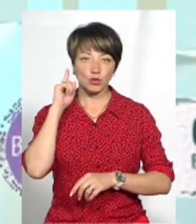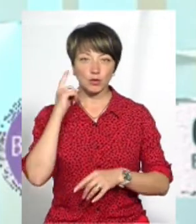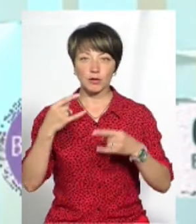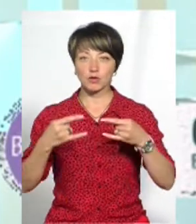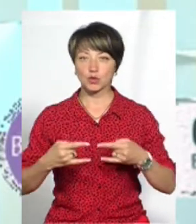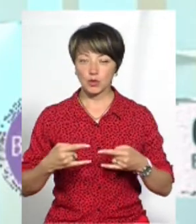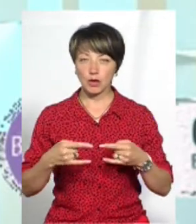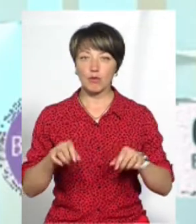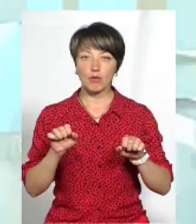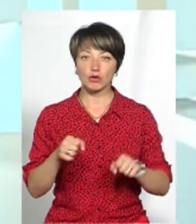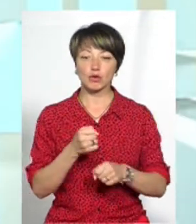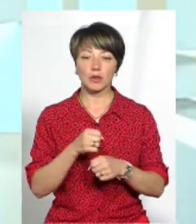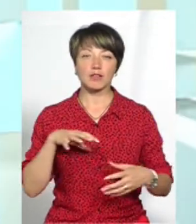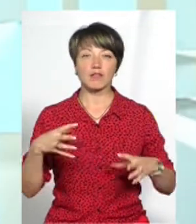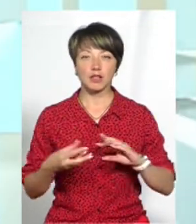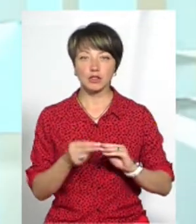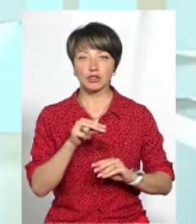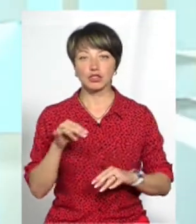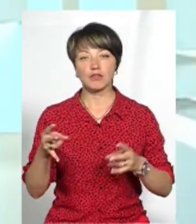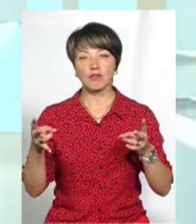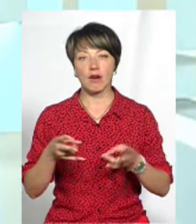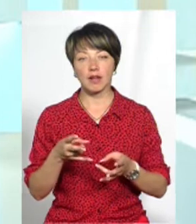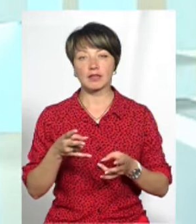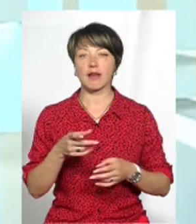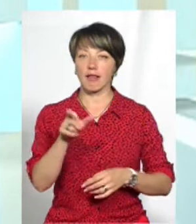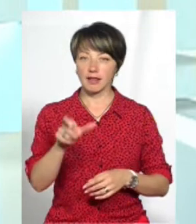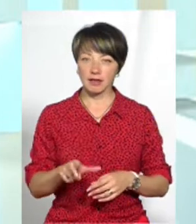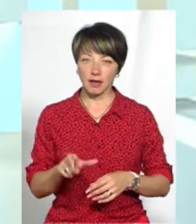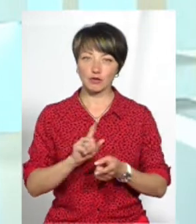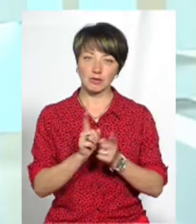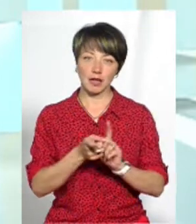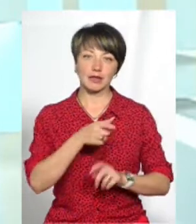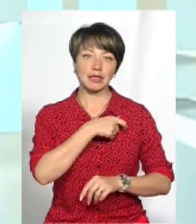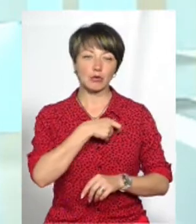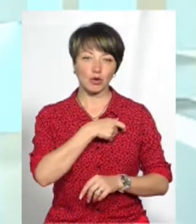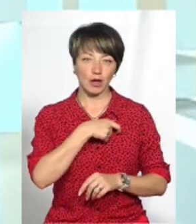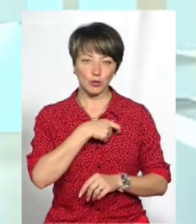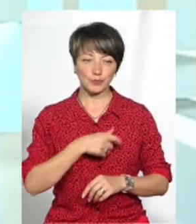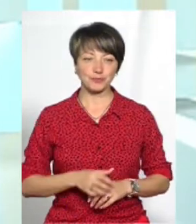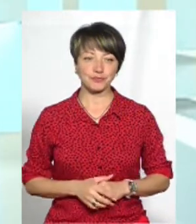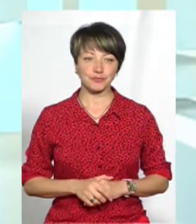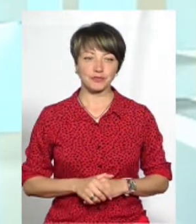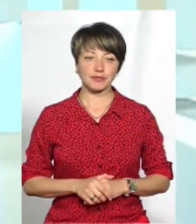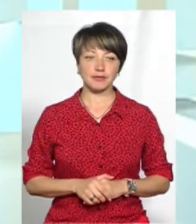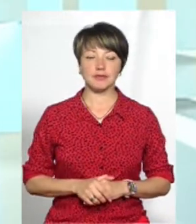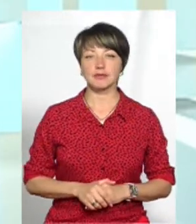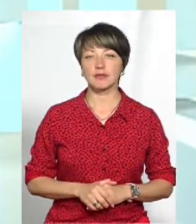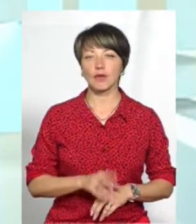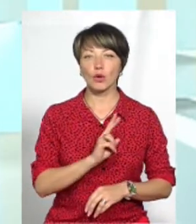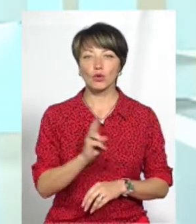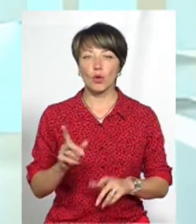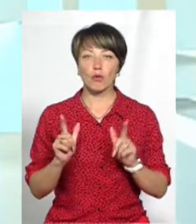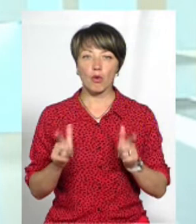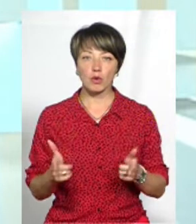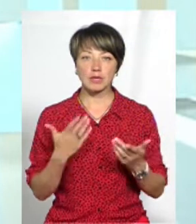у студії можете робити висновок, чи вартий кандидат того, щоб стати депутатом. Тих, хто